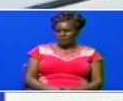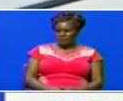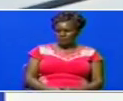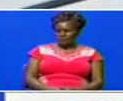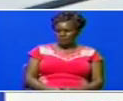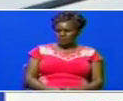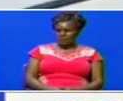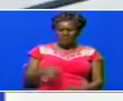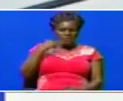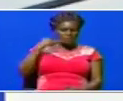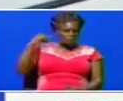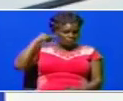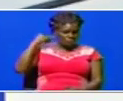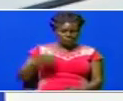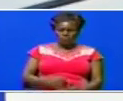Nakuru,